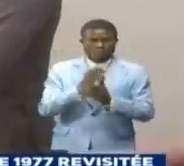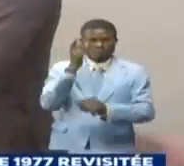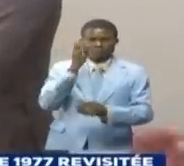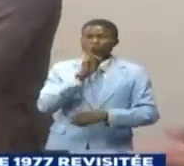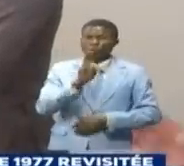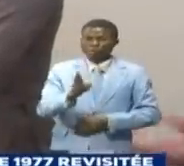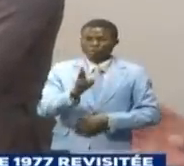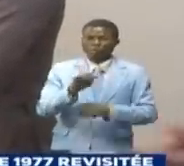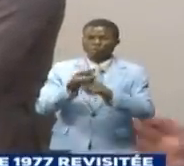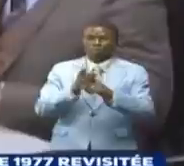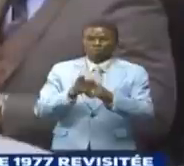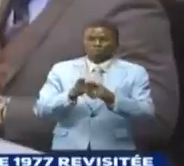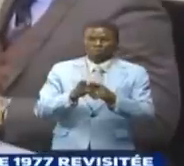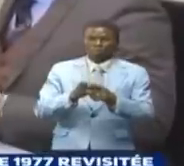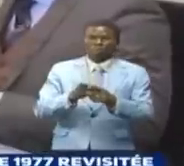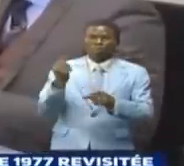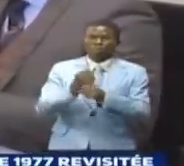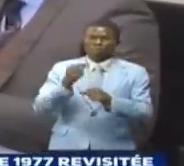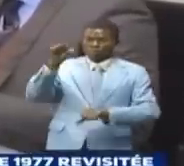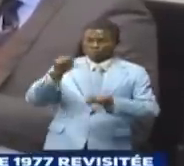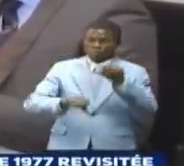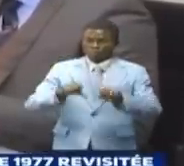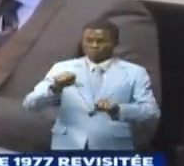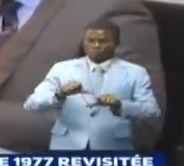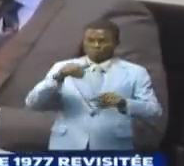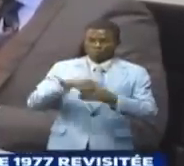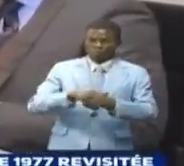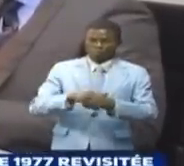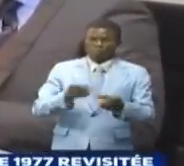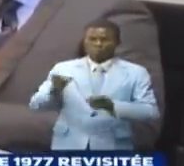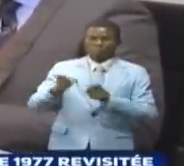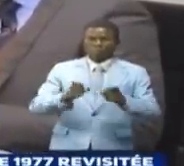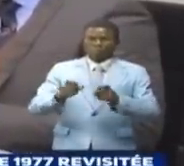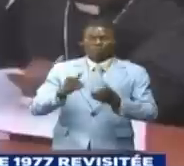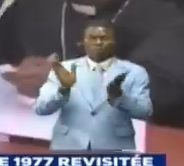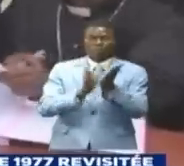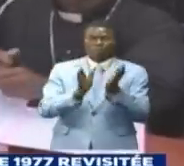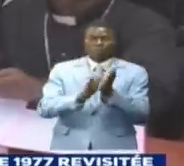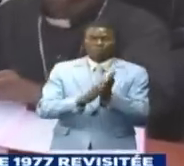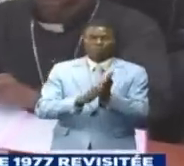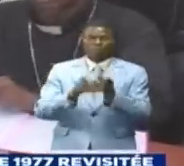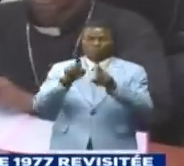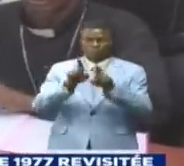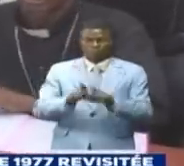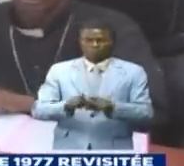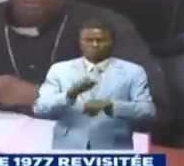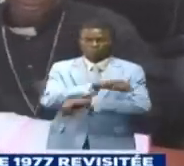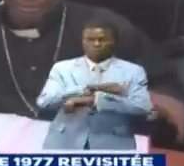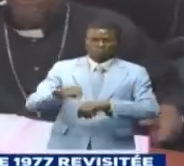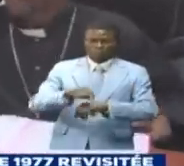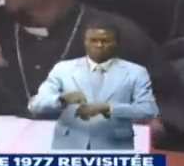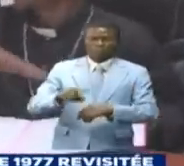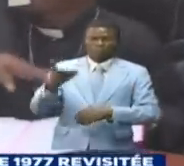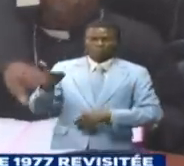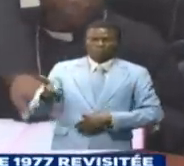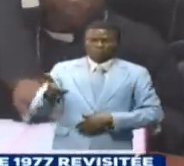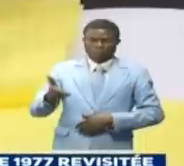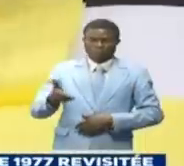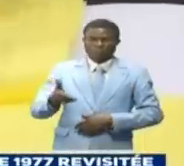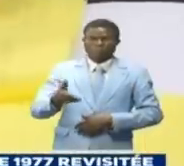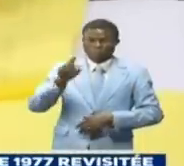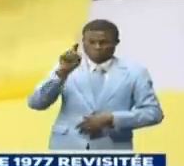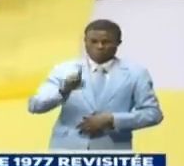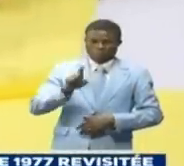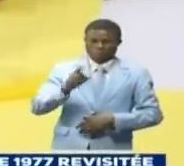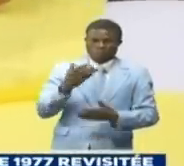à la base des dysfonctionnements observés au niveau de la gestion des établissements scolaires et même des bureaux gestionnaires, d'où il